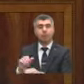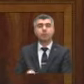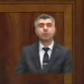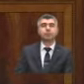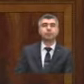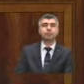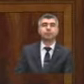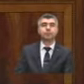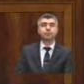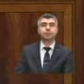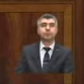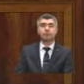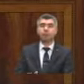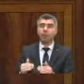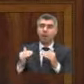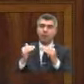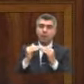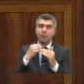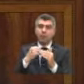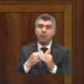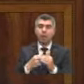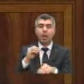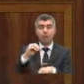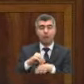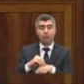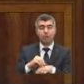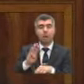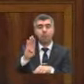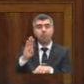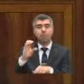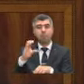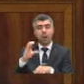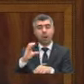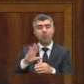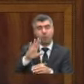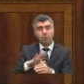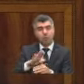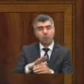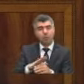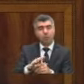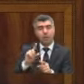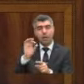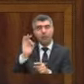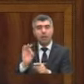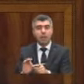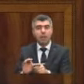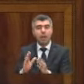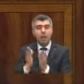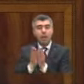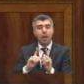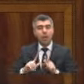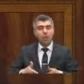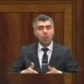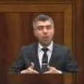2014-2015. نفس المنحة تم تسجيله بالسلك الثانوي التأهيلي حيث انتقلت نسبة التمدرس بالوسط القروي